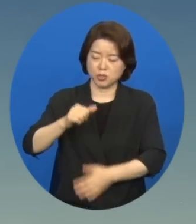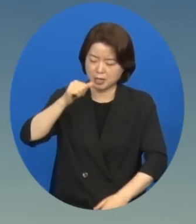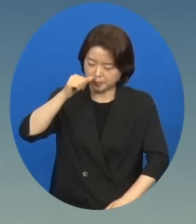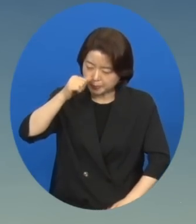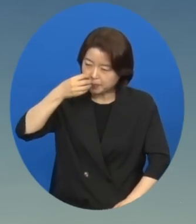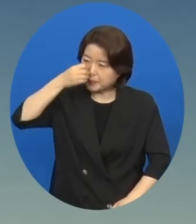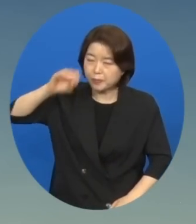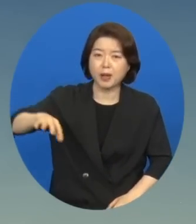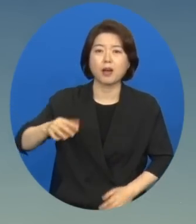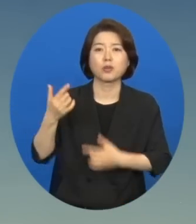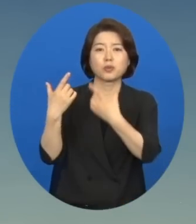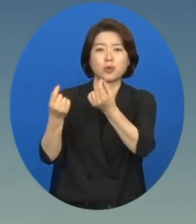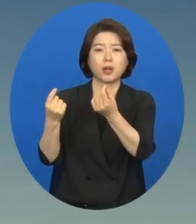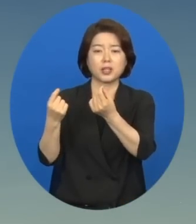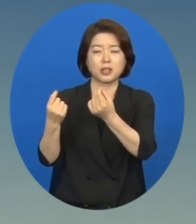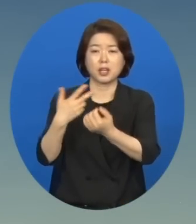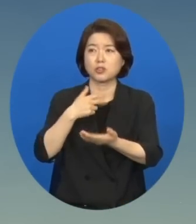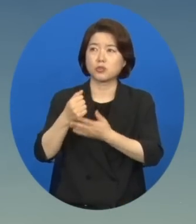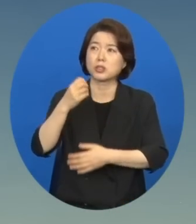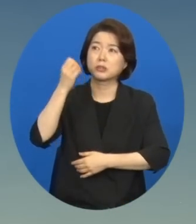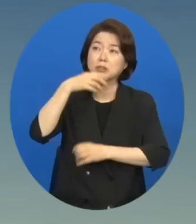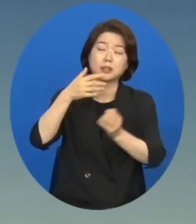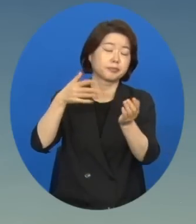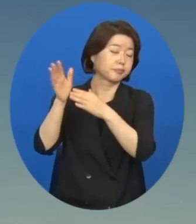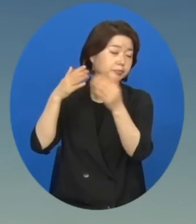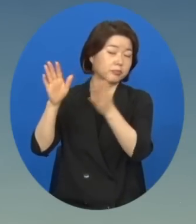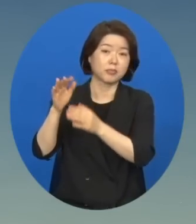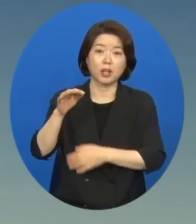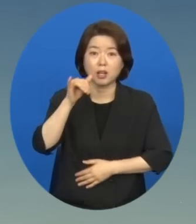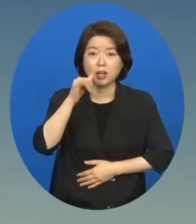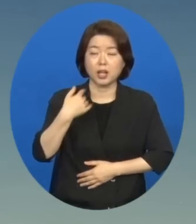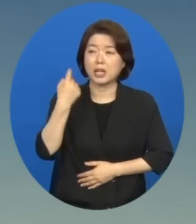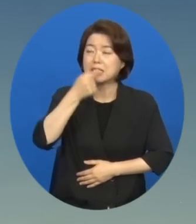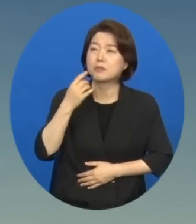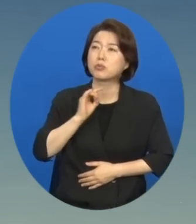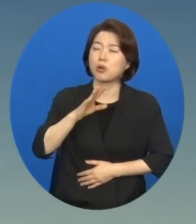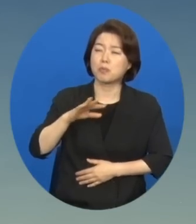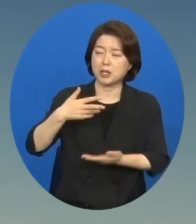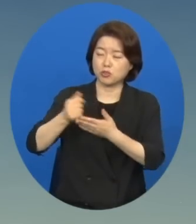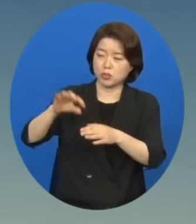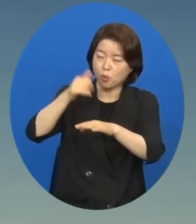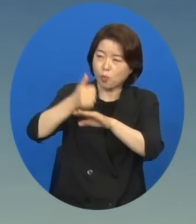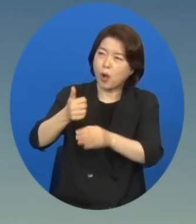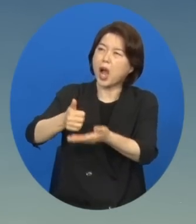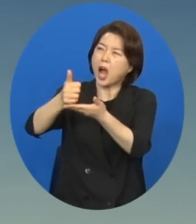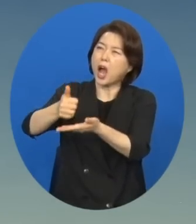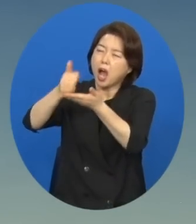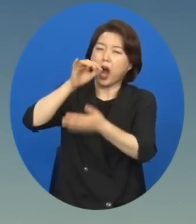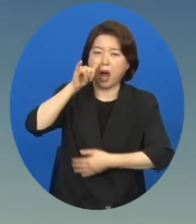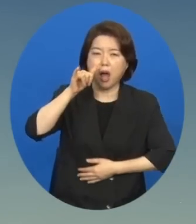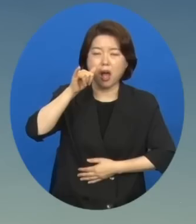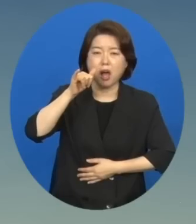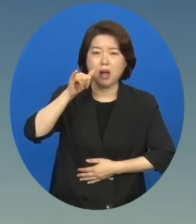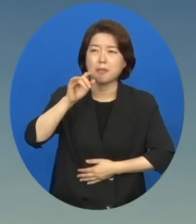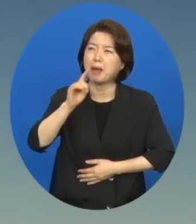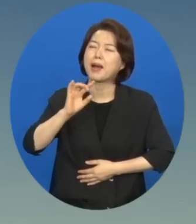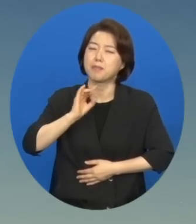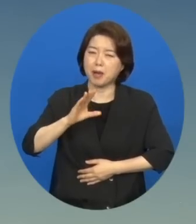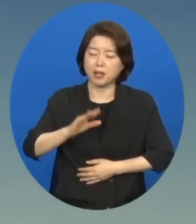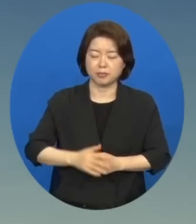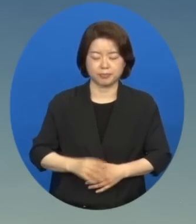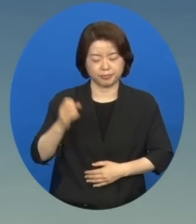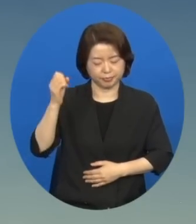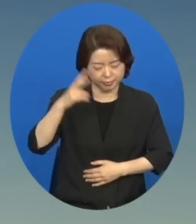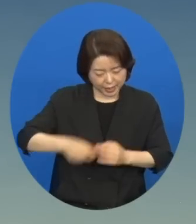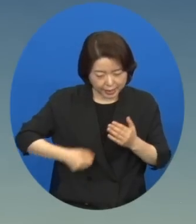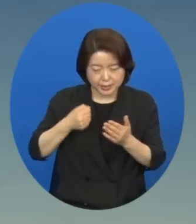무시했어요. 주님을 그냥 넘겼어요. 제가 입으로만 주님을 왕으로 얘기했어요. 주님, 다시 한번